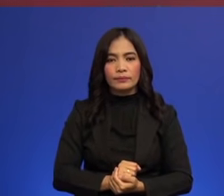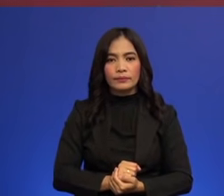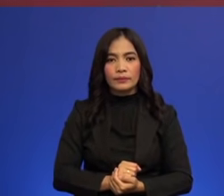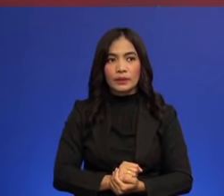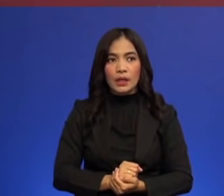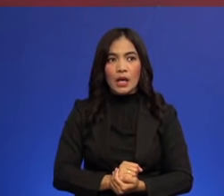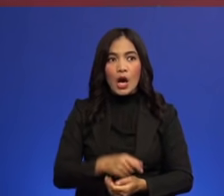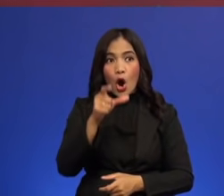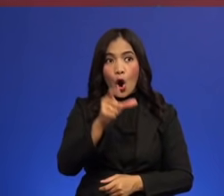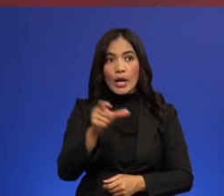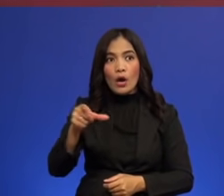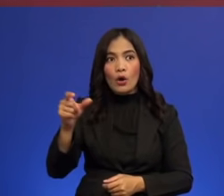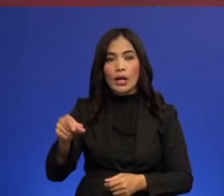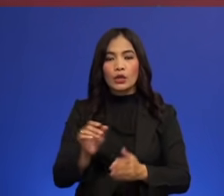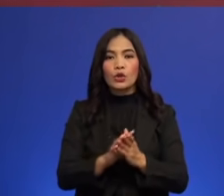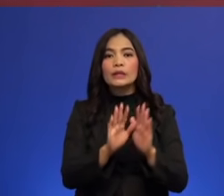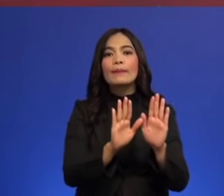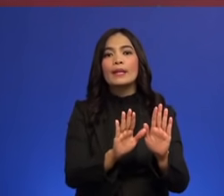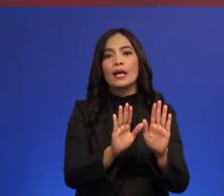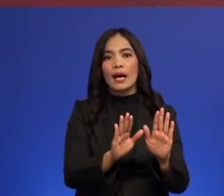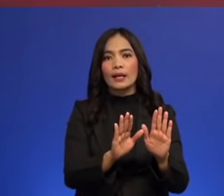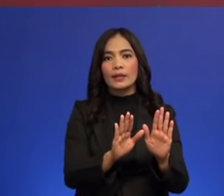manusia itu fana,